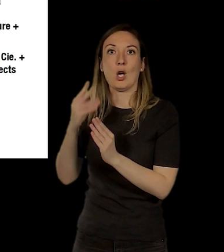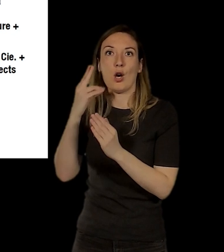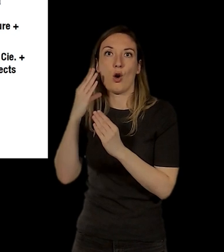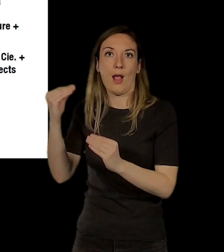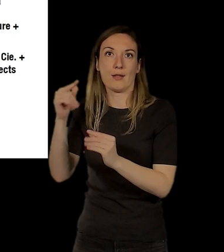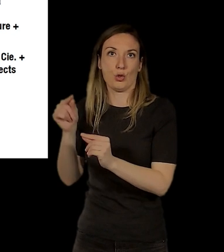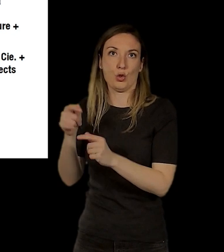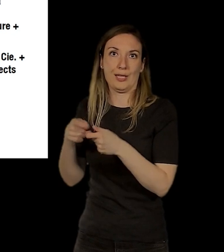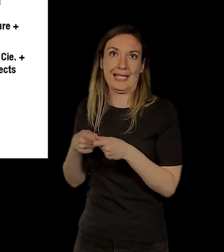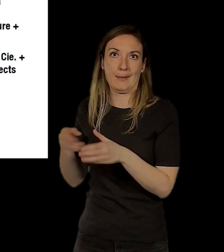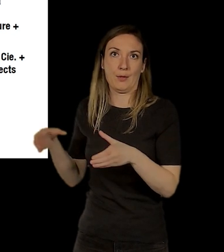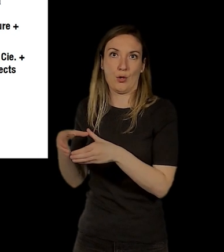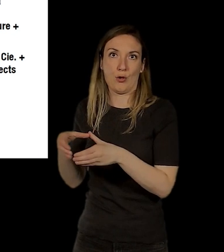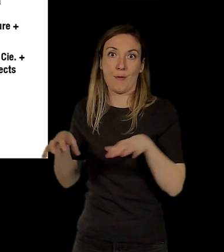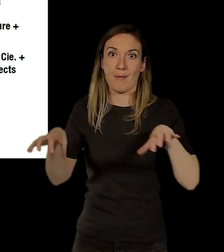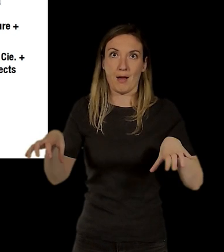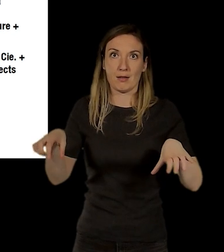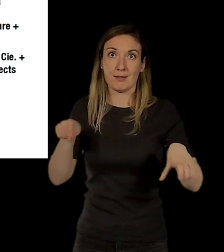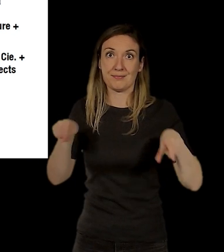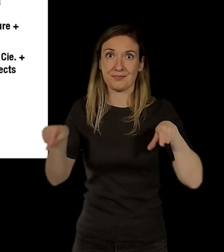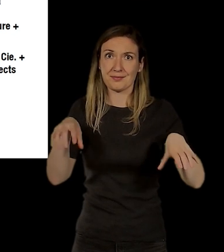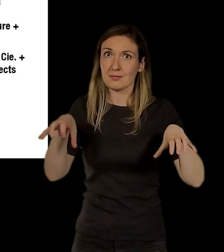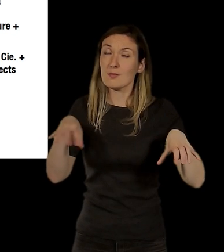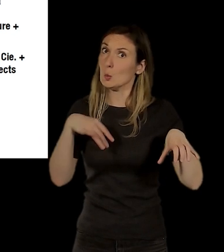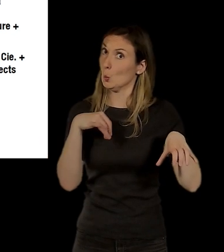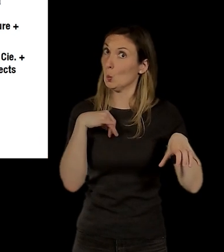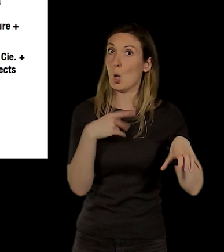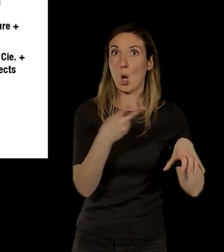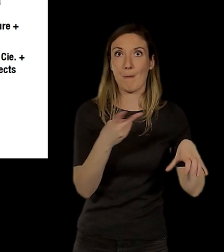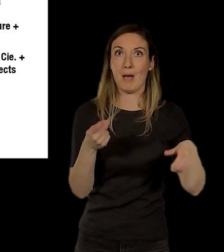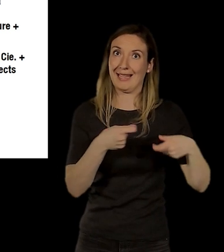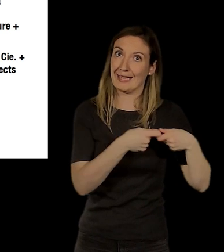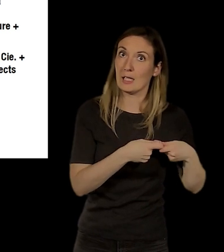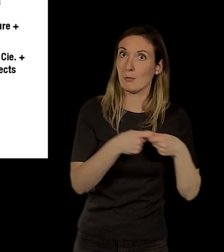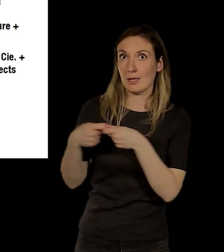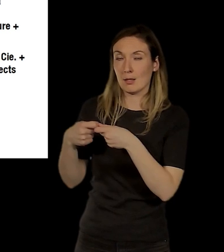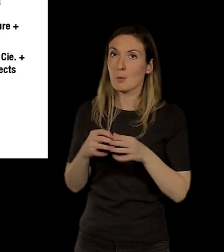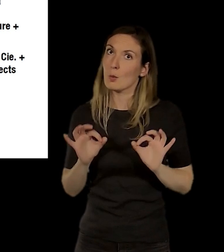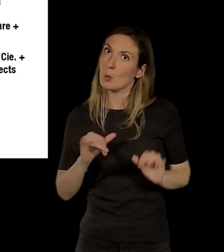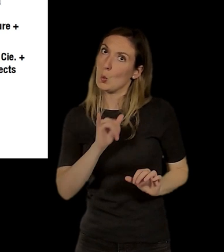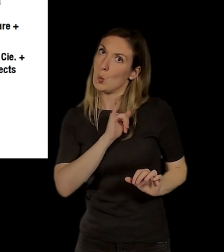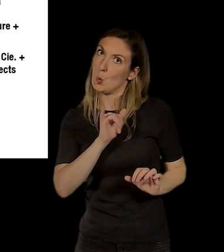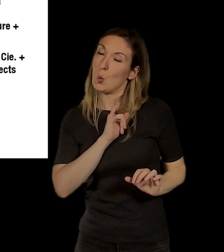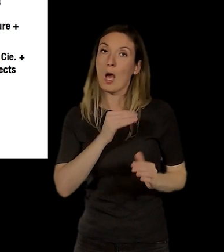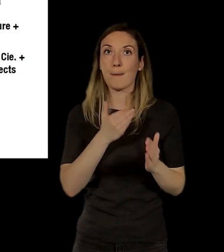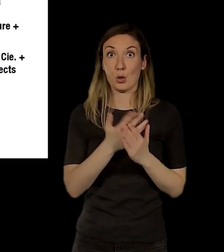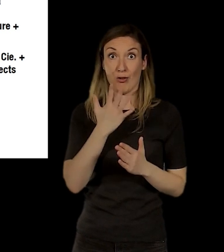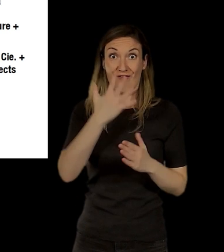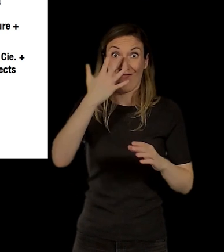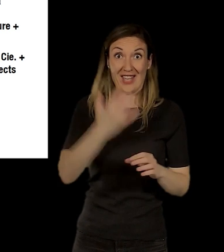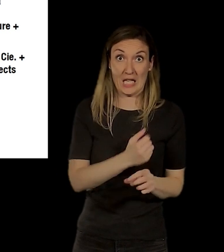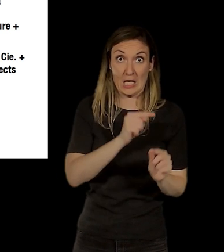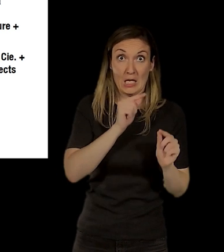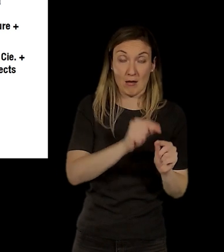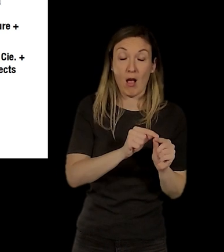že nám vlastně ty týmy přišly jako hrozně zajímavý a doobjednali jsme u nich takový jako pokračování toho